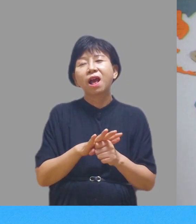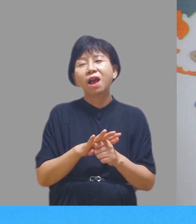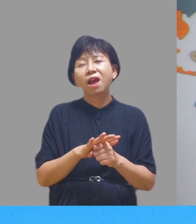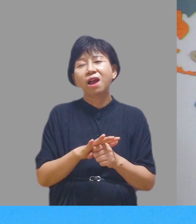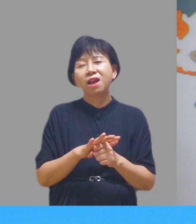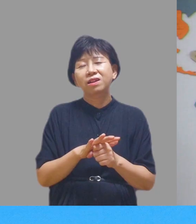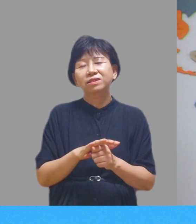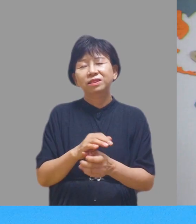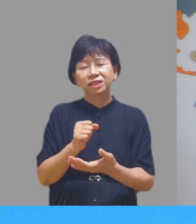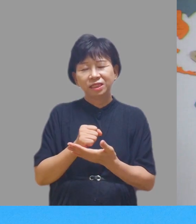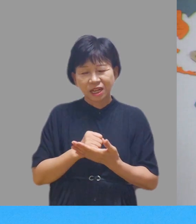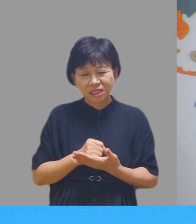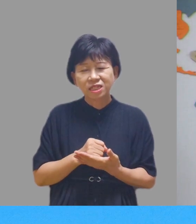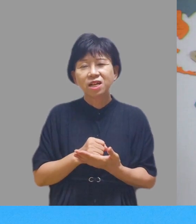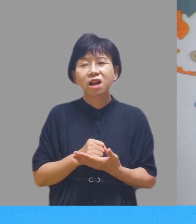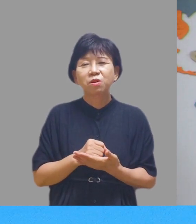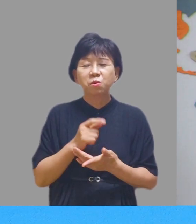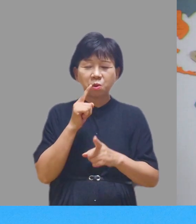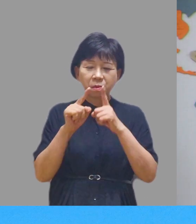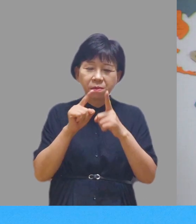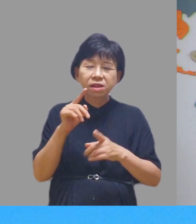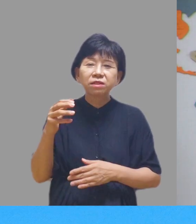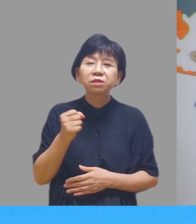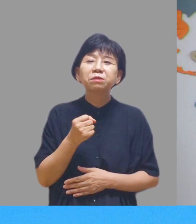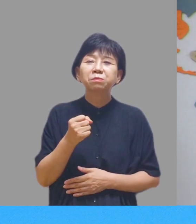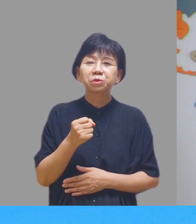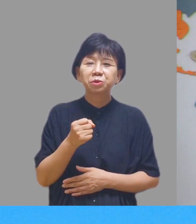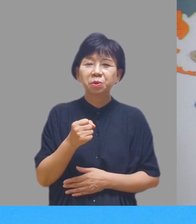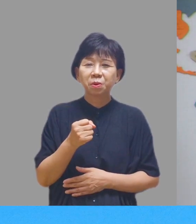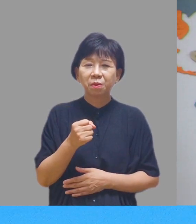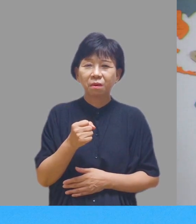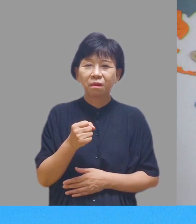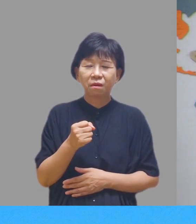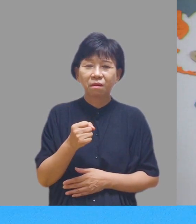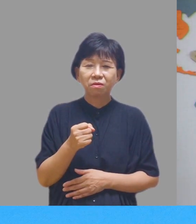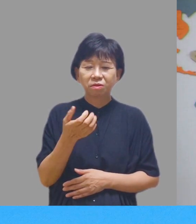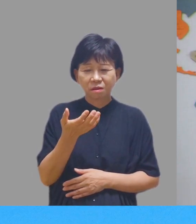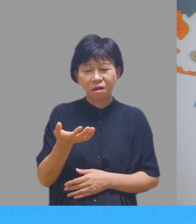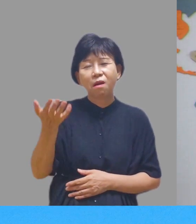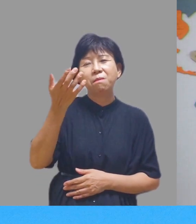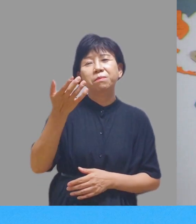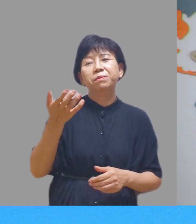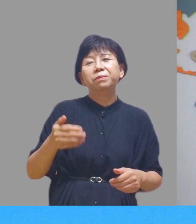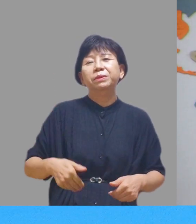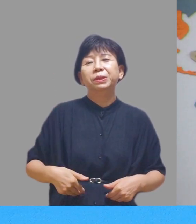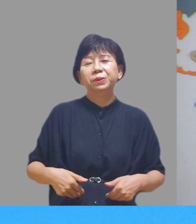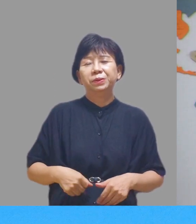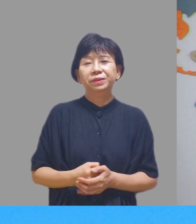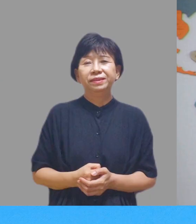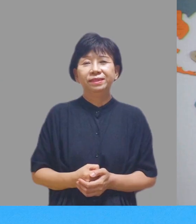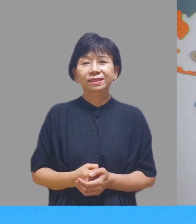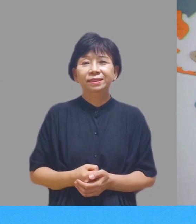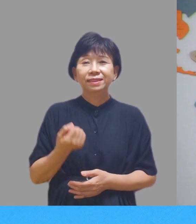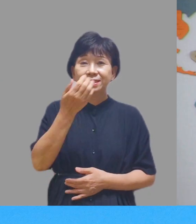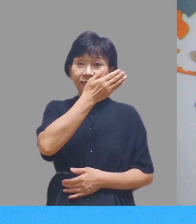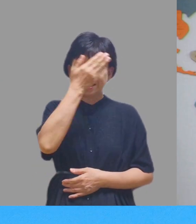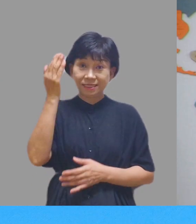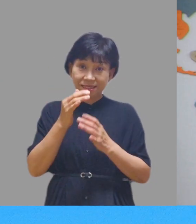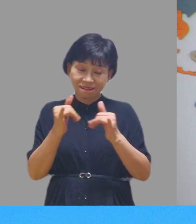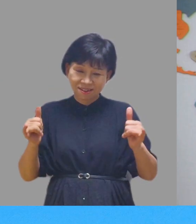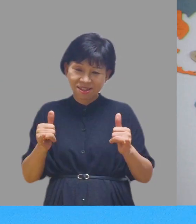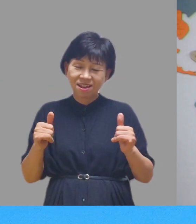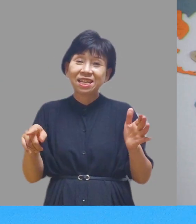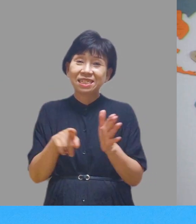간직하고 말씀으로 한 걸음 더 가까이 나아가는 게 필요합니다. 이미 청년의 열심으로